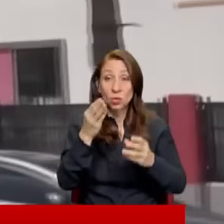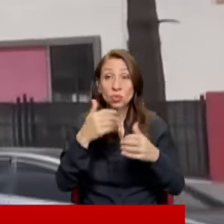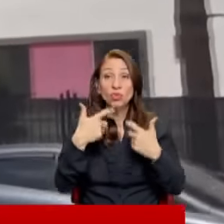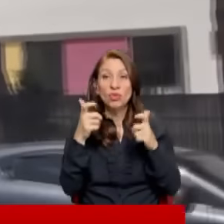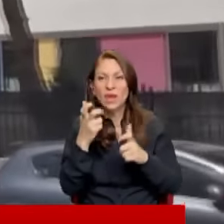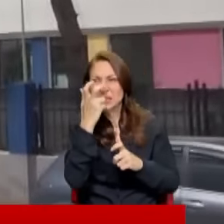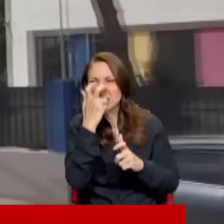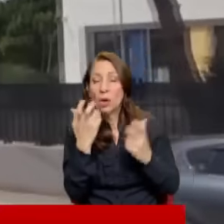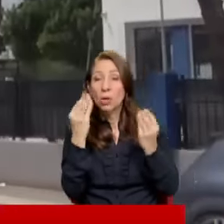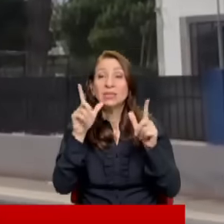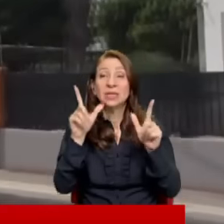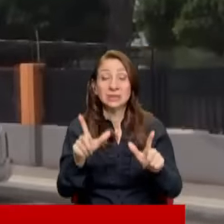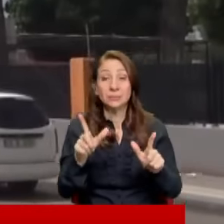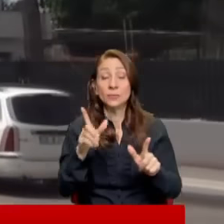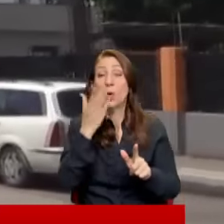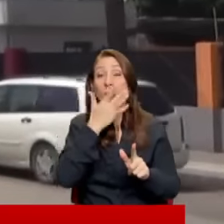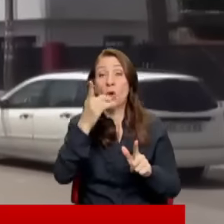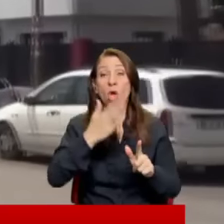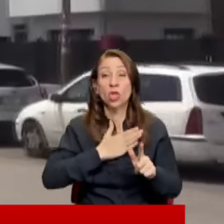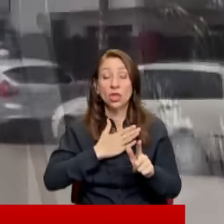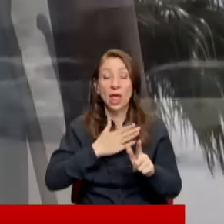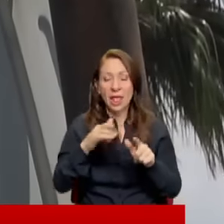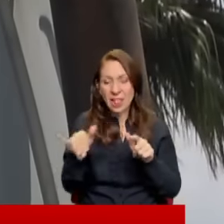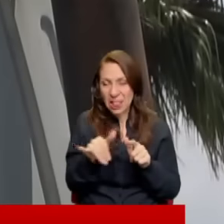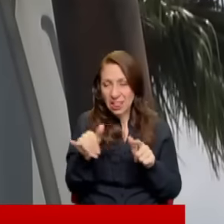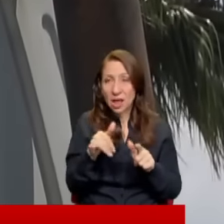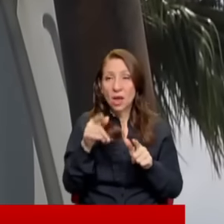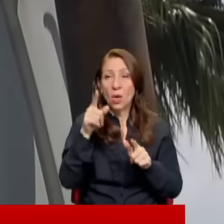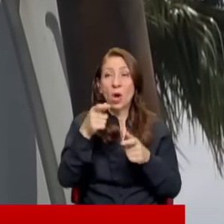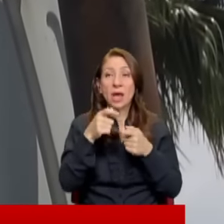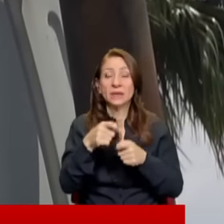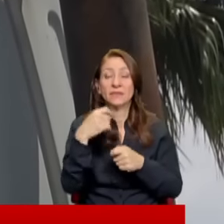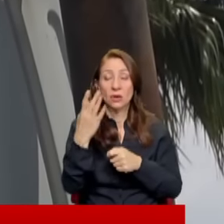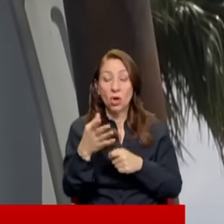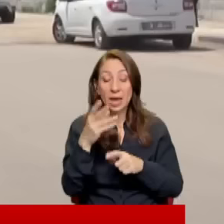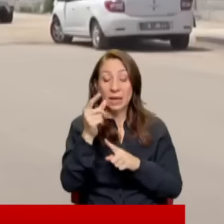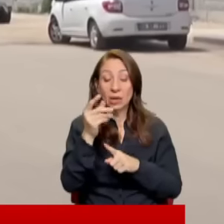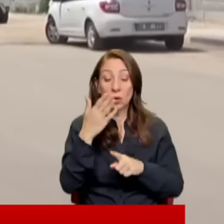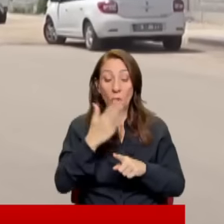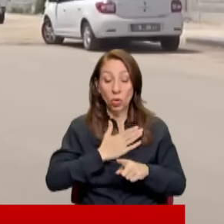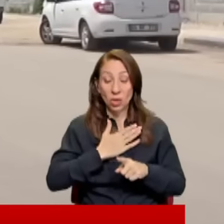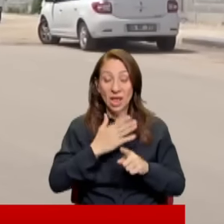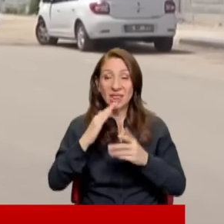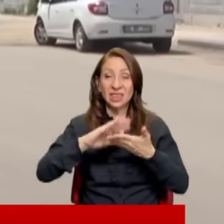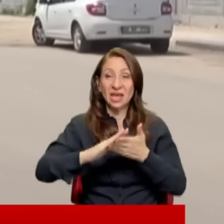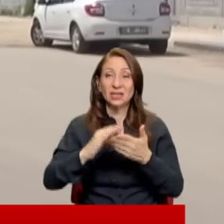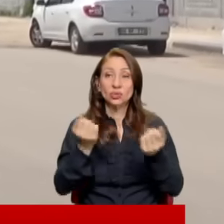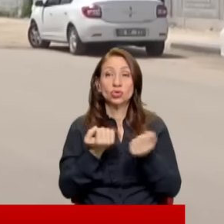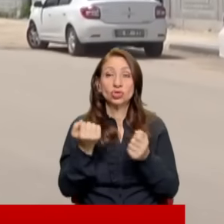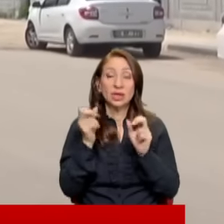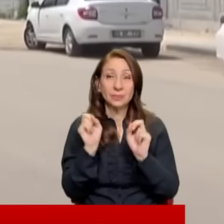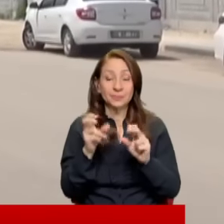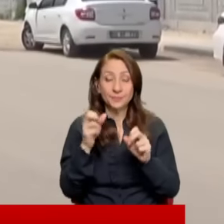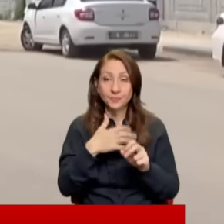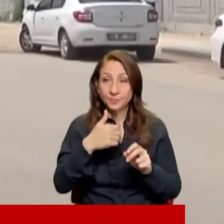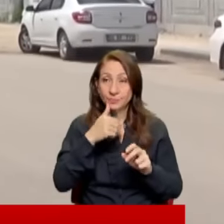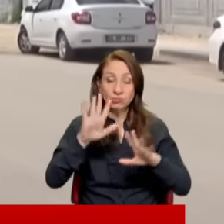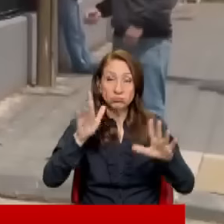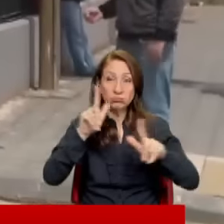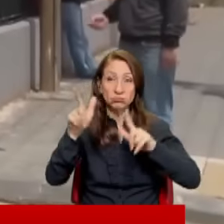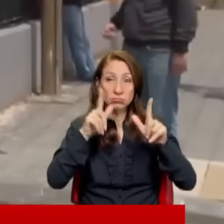gözetilmesi gereken yerde okulların önünde yanı başında veriliyor o eğitim ilkokul önündeki tır sürücülüğü eğitimi velileri